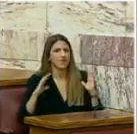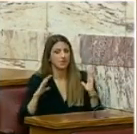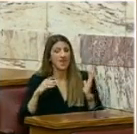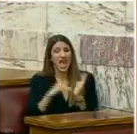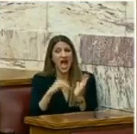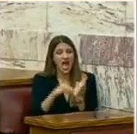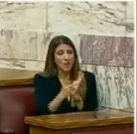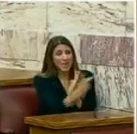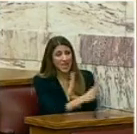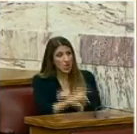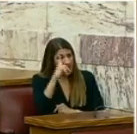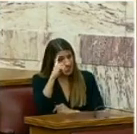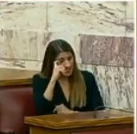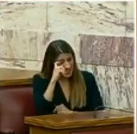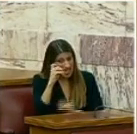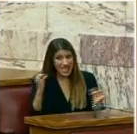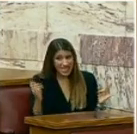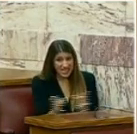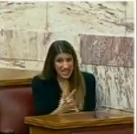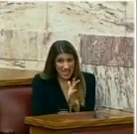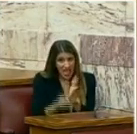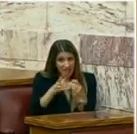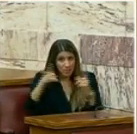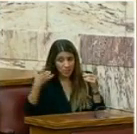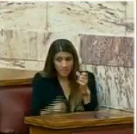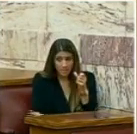να επιστρέψουν πάνε να